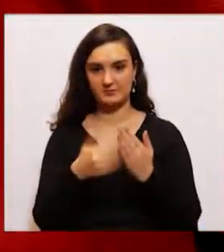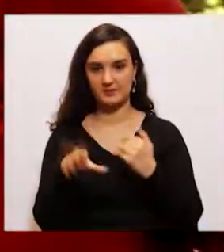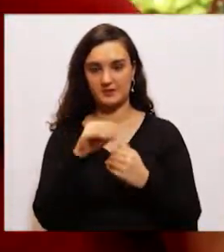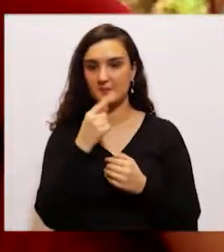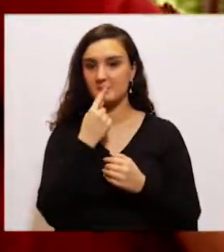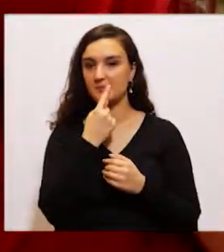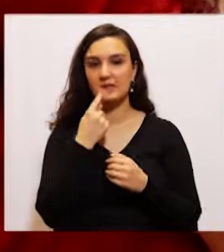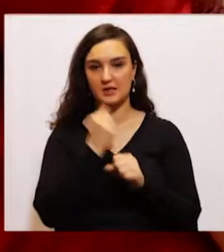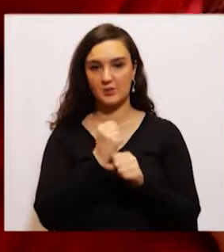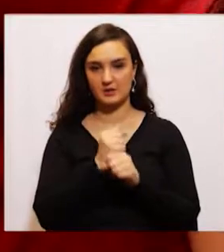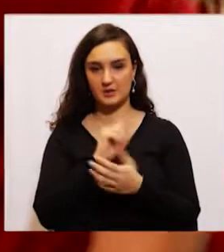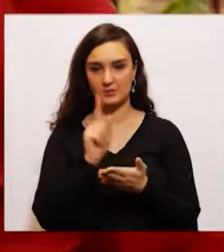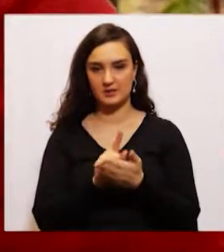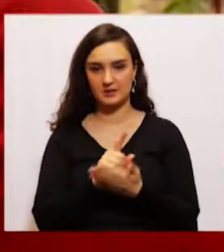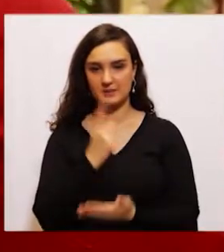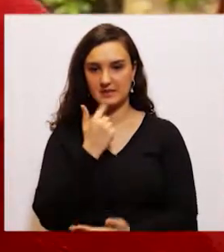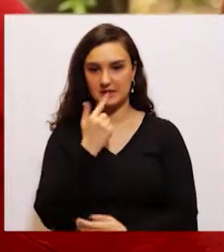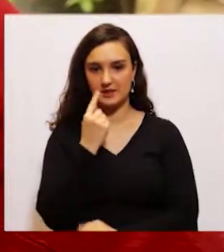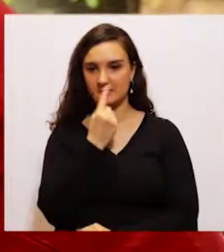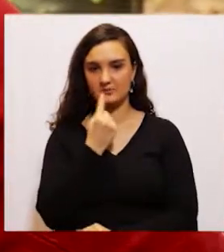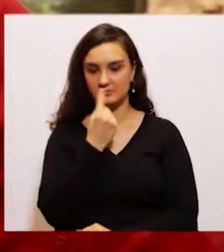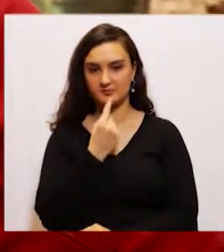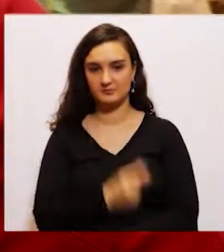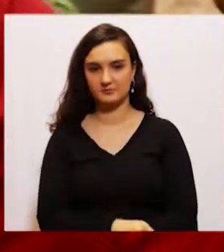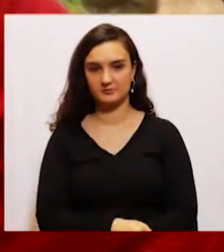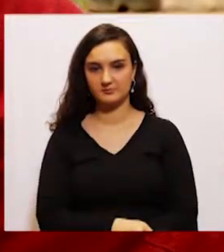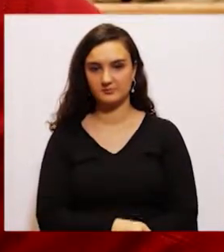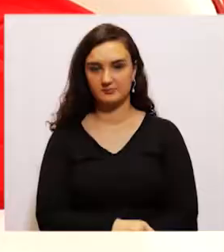პირი გაუკეთე აუცილებლად წითლად და